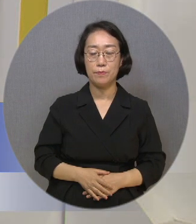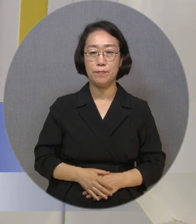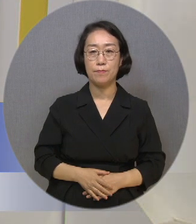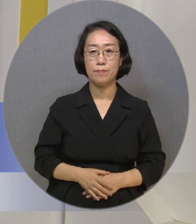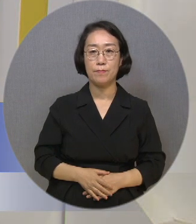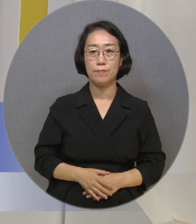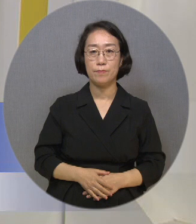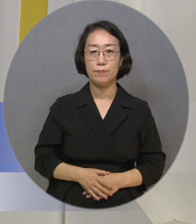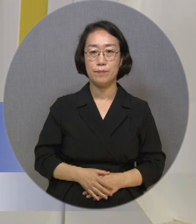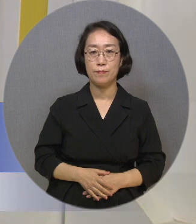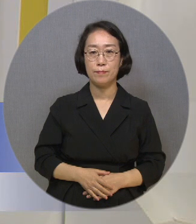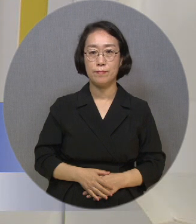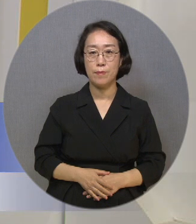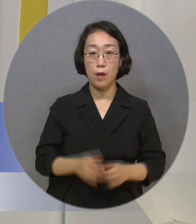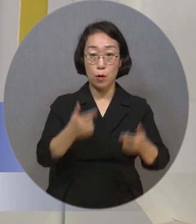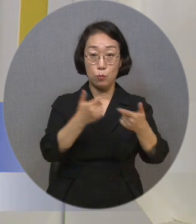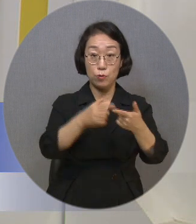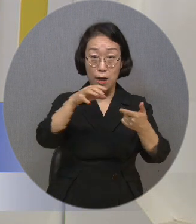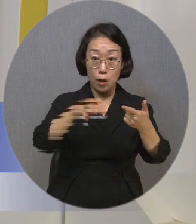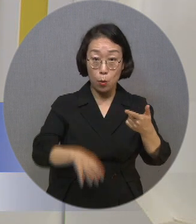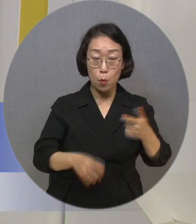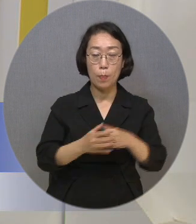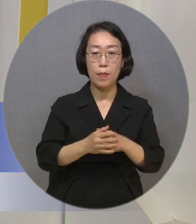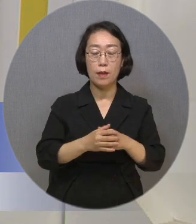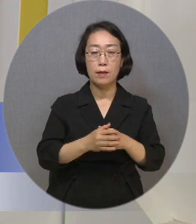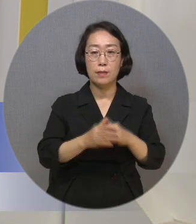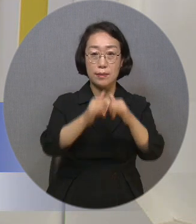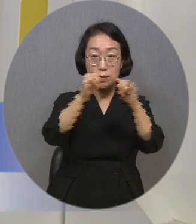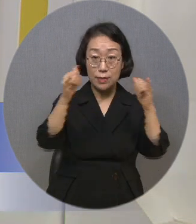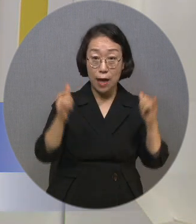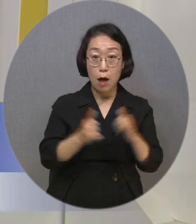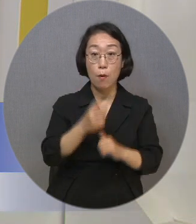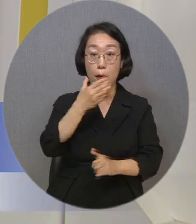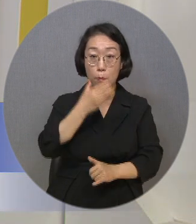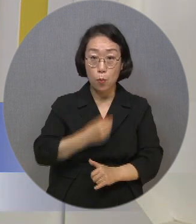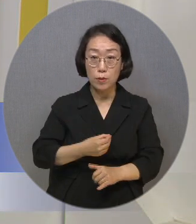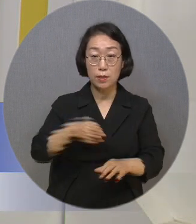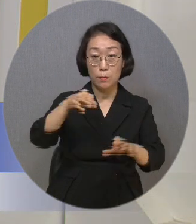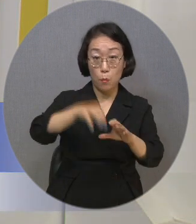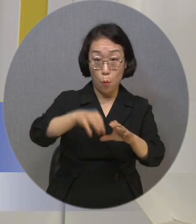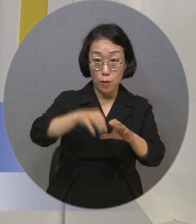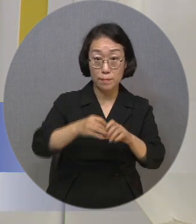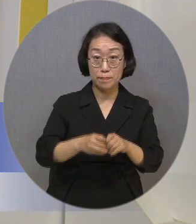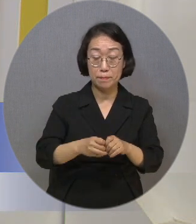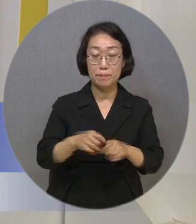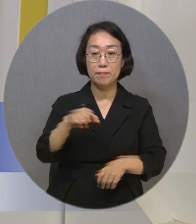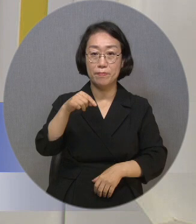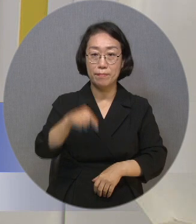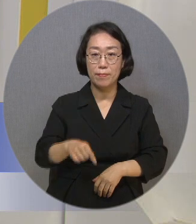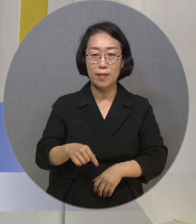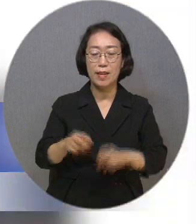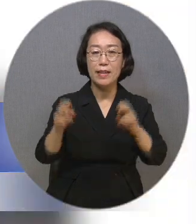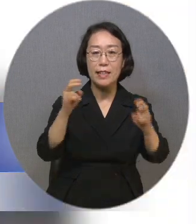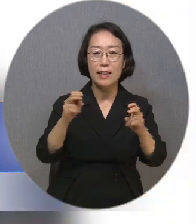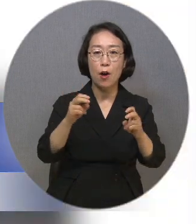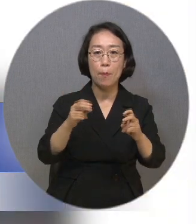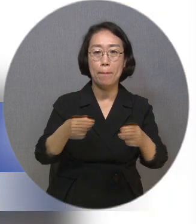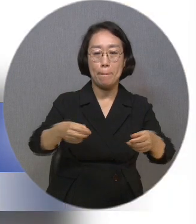다음 뉴스입니다. 부산에서 사회복지 공동모금의 주관으로 지역 나눔 명문기업 단체 가입식이